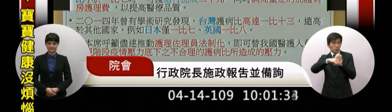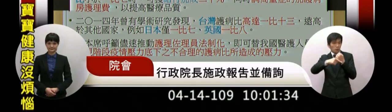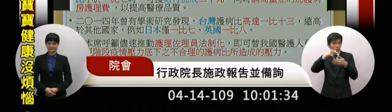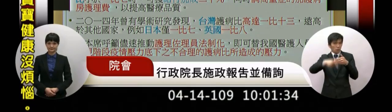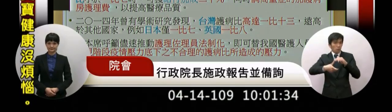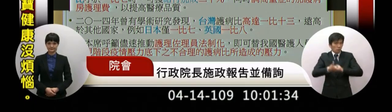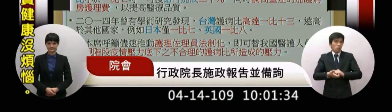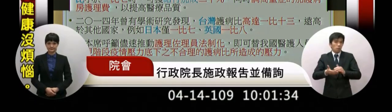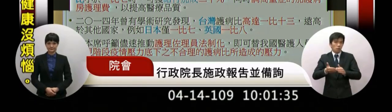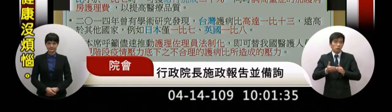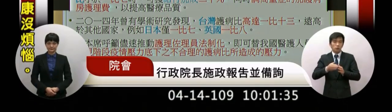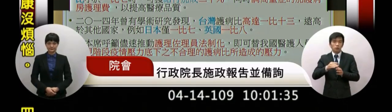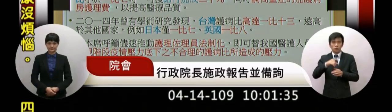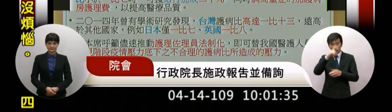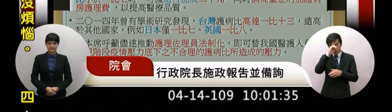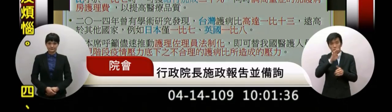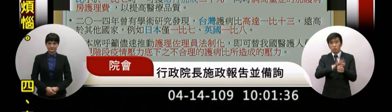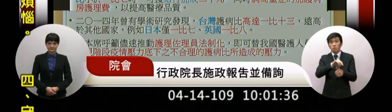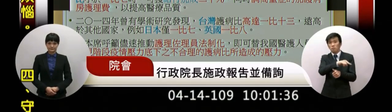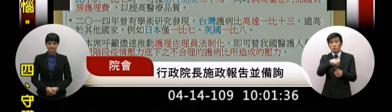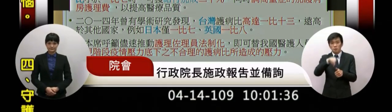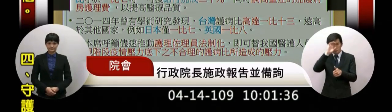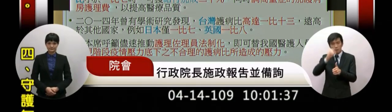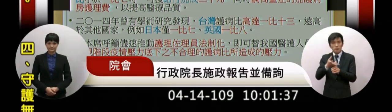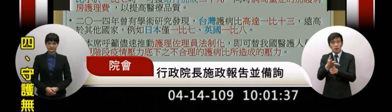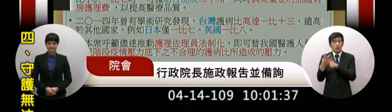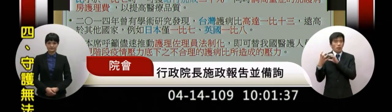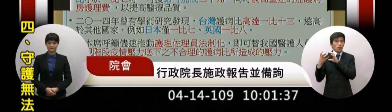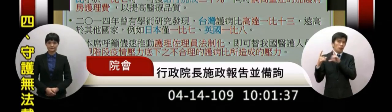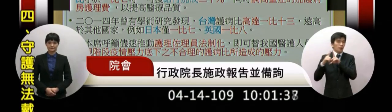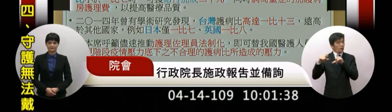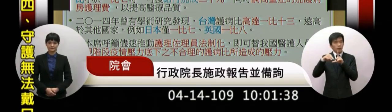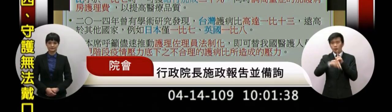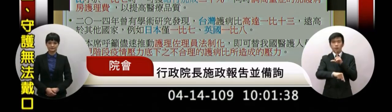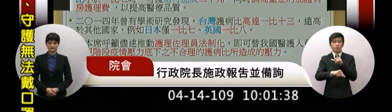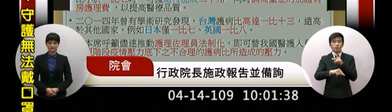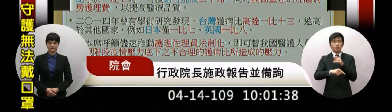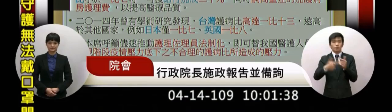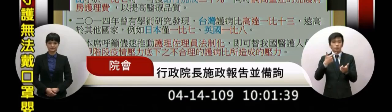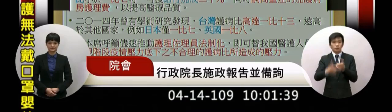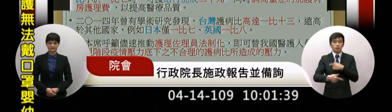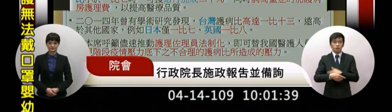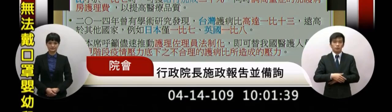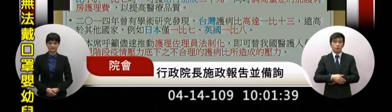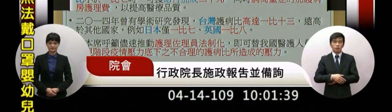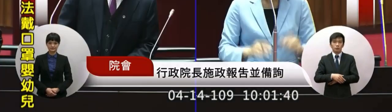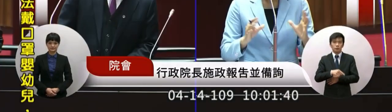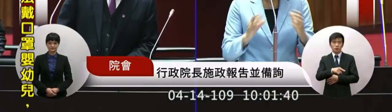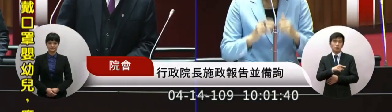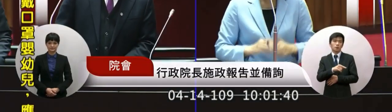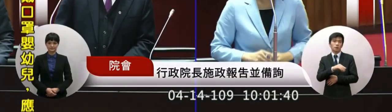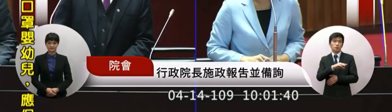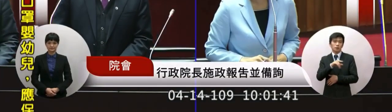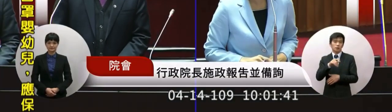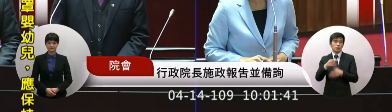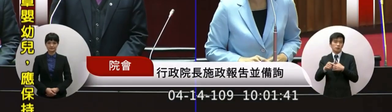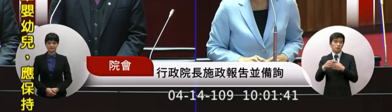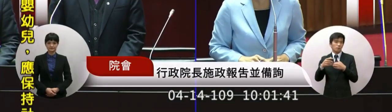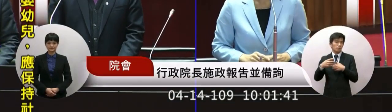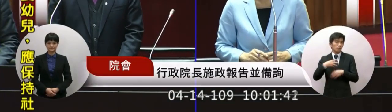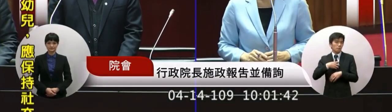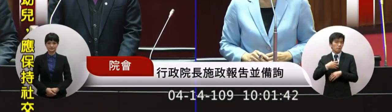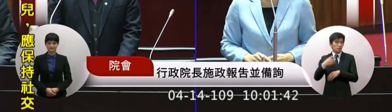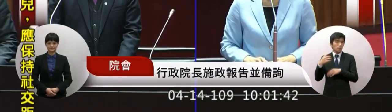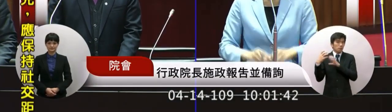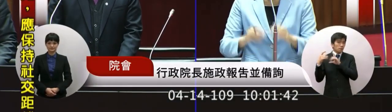人员来解除现阶段疫情压力底下的不合理的护病比所造成的压力。简单讲，什么叫